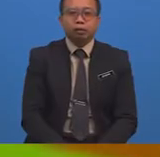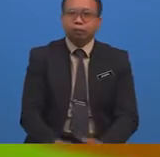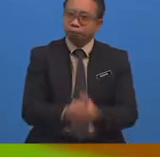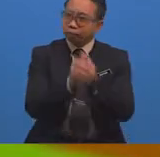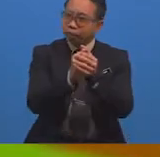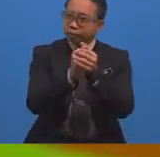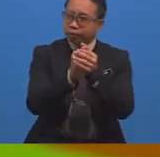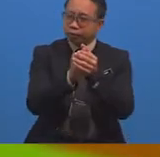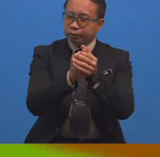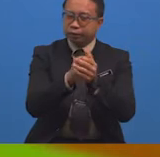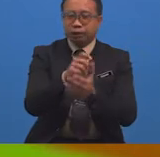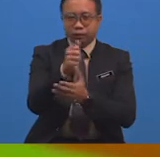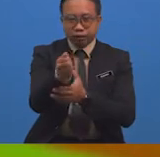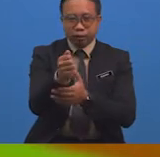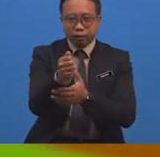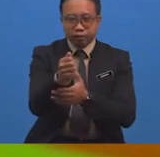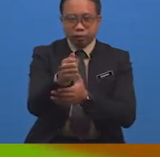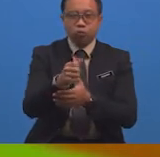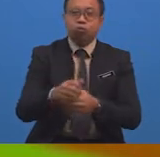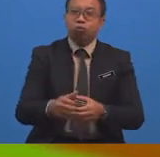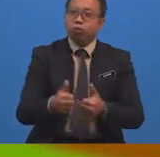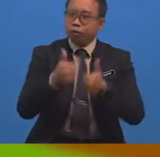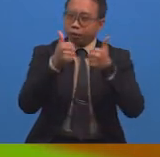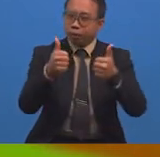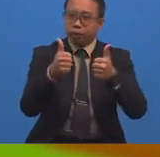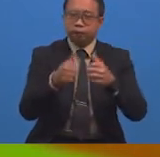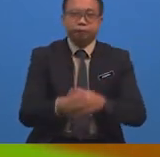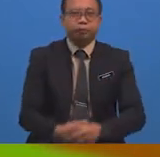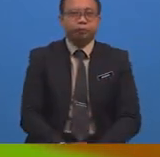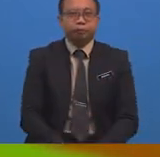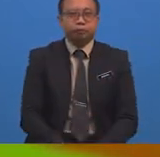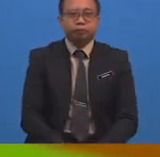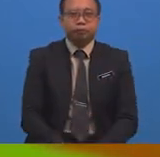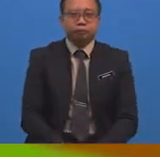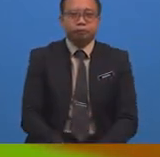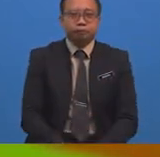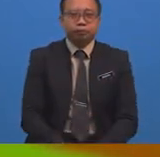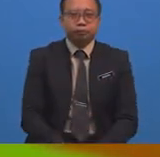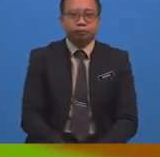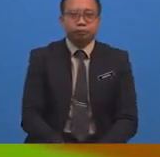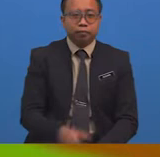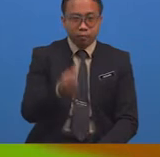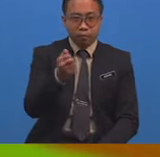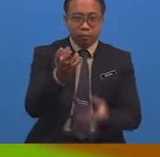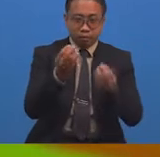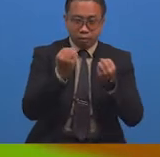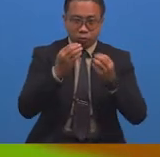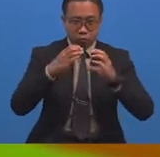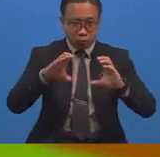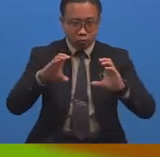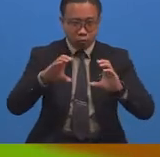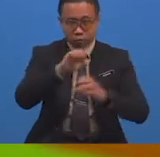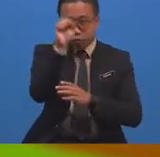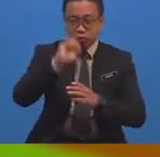syabas kamu memang hebat How kamu mau mencoba